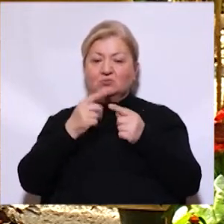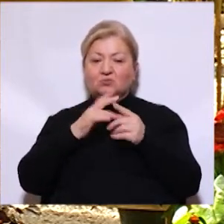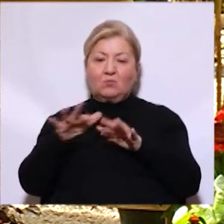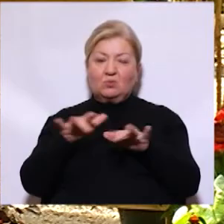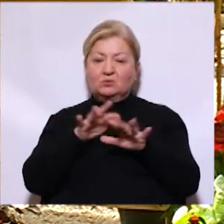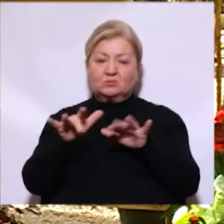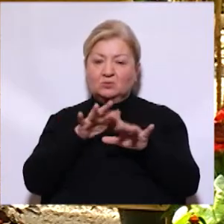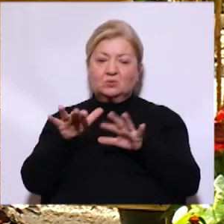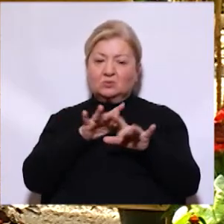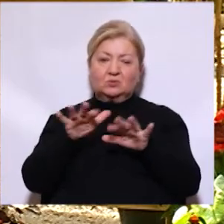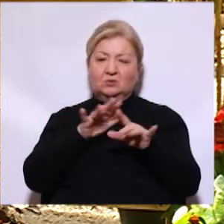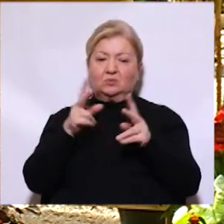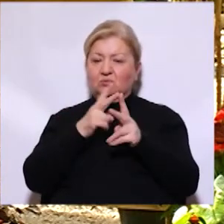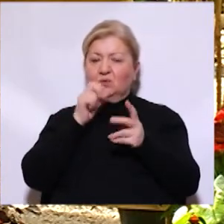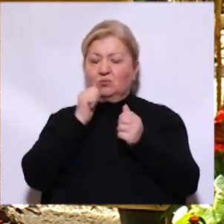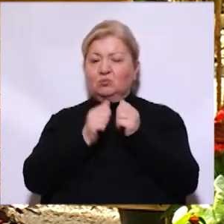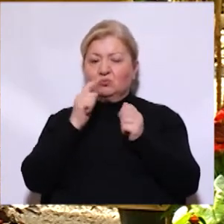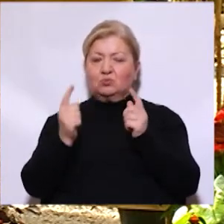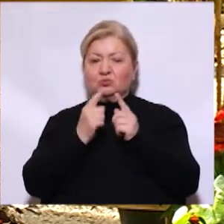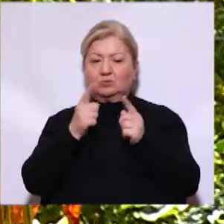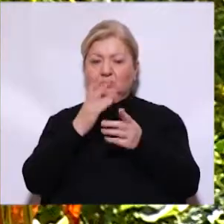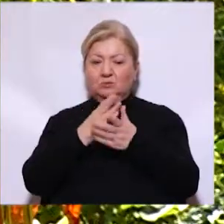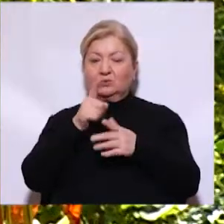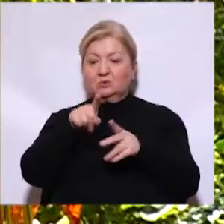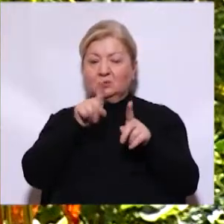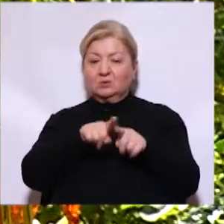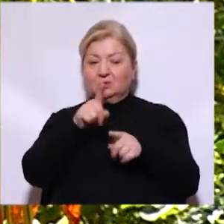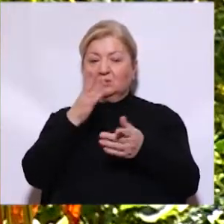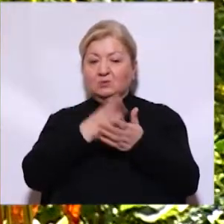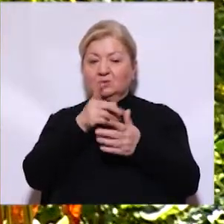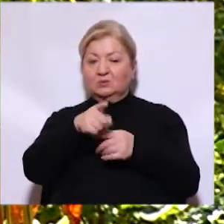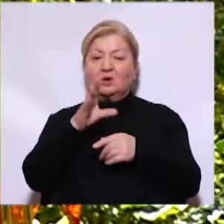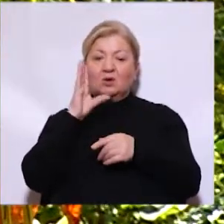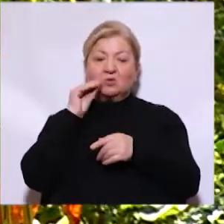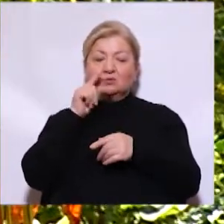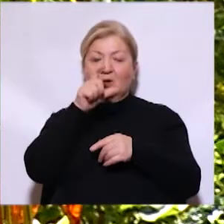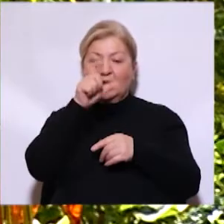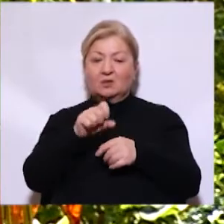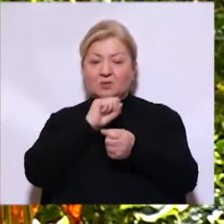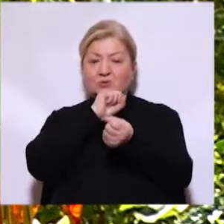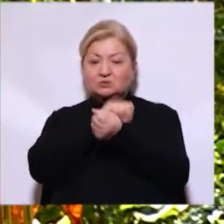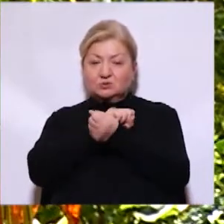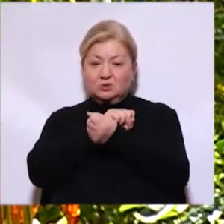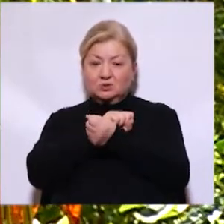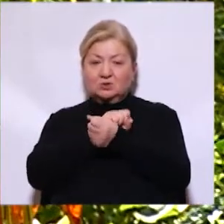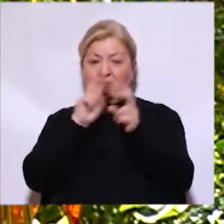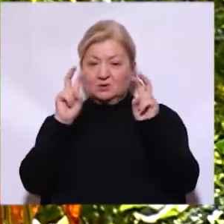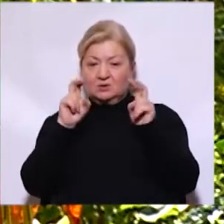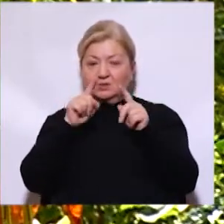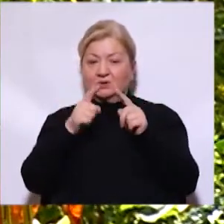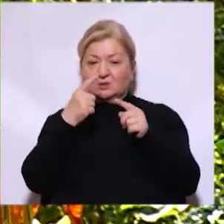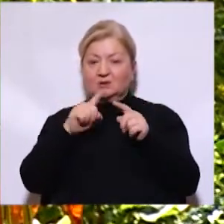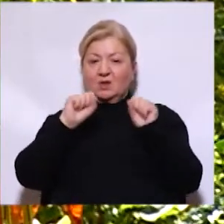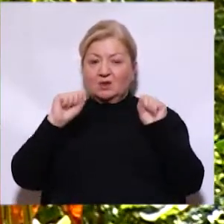ჭავჭავაძე საკნათქომი, რომ მოძრაობა და მუდამ მოძრაობაო, ხო? და აი აქაც ეს არის ნაჩვენები, რომ როდესაც ადამიანი ჩერდება,